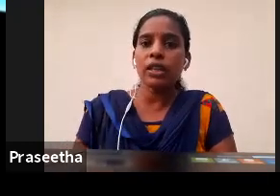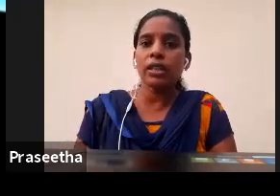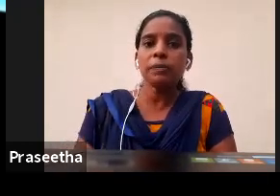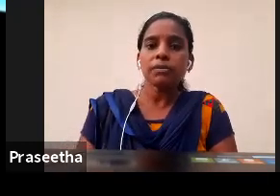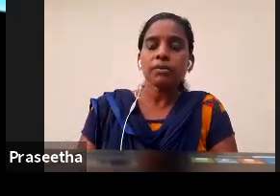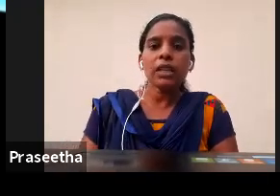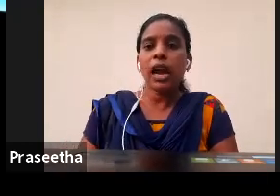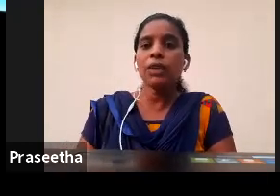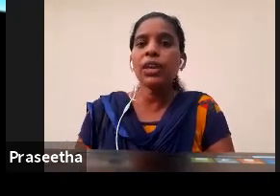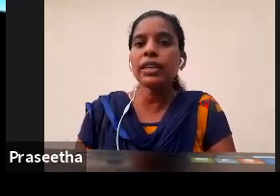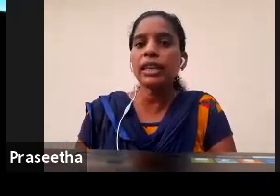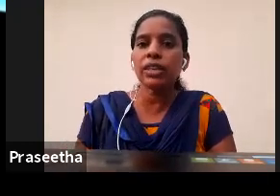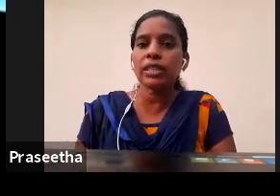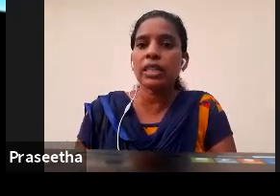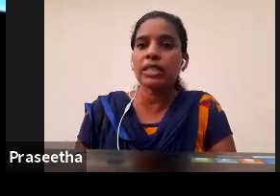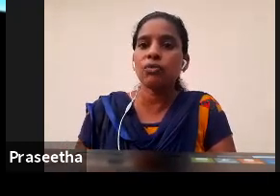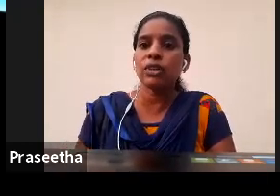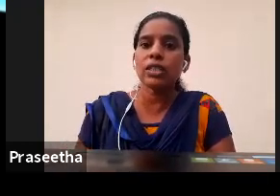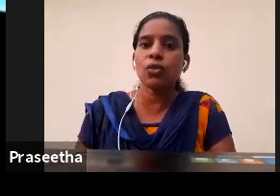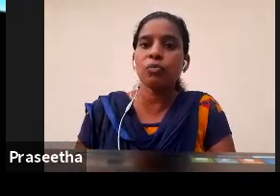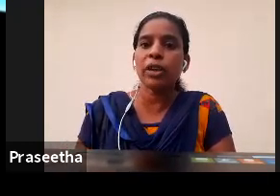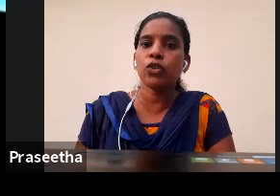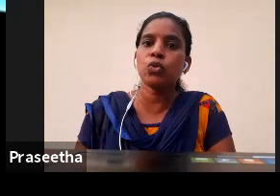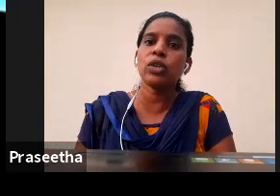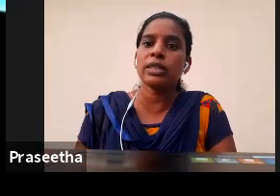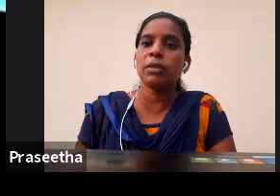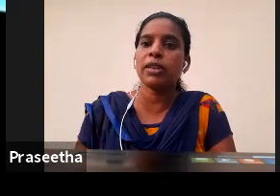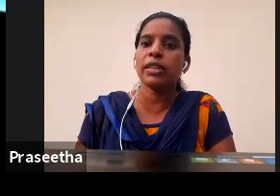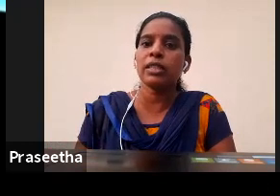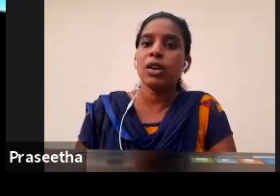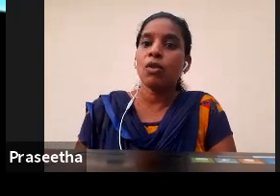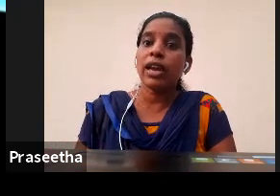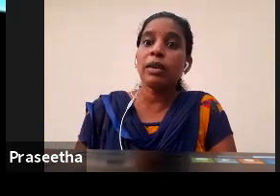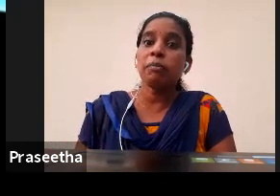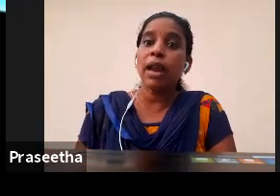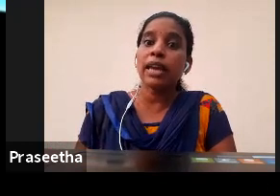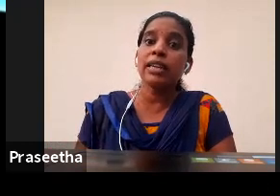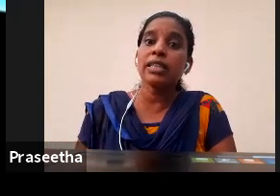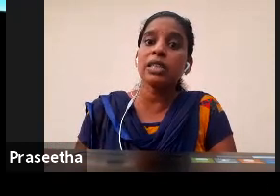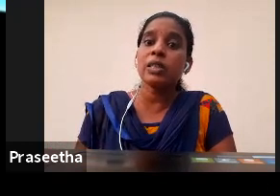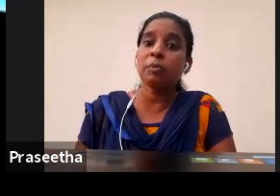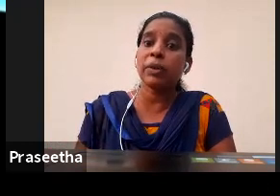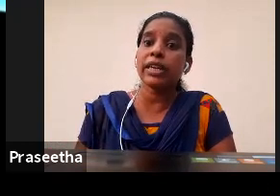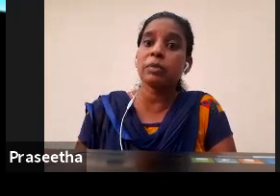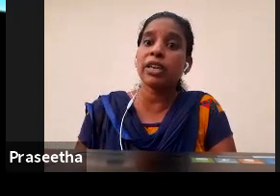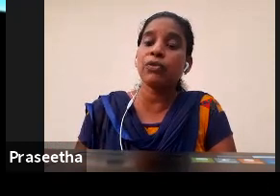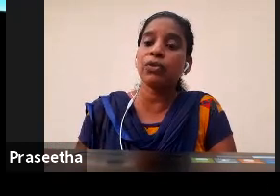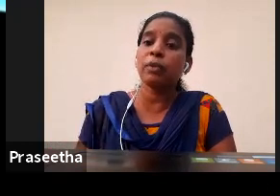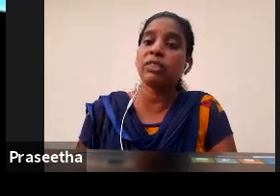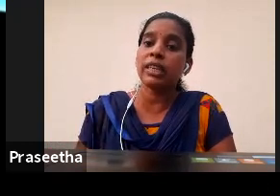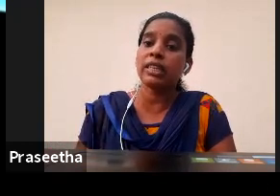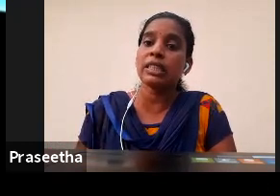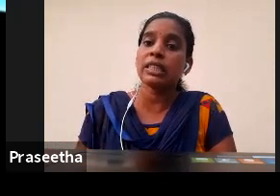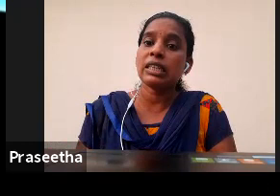കോട്ട് ഇതാണ് ഐ ഫീൽ ഡെഫ്നെസ് ഈസ് ദ വേഴ്സ് ഓഫ് മൈ ടു ഡിസബിലിറ്റീസ് while blindness separates me